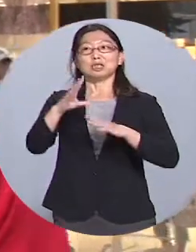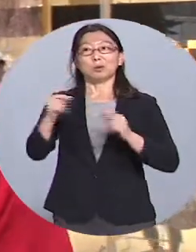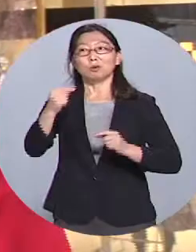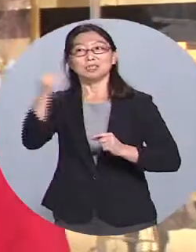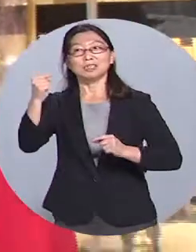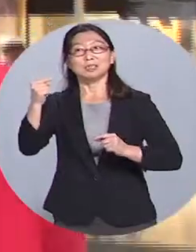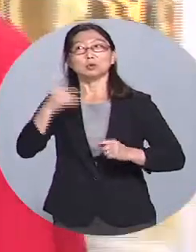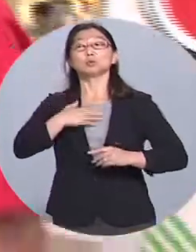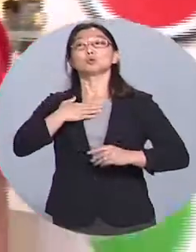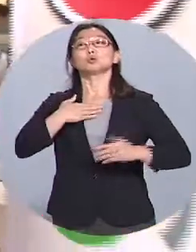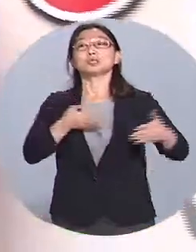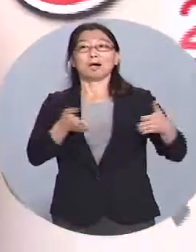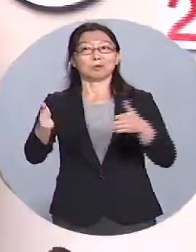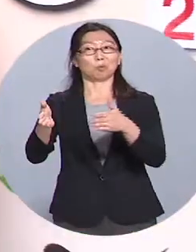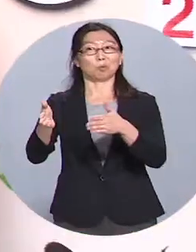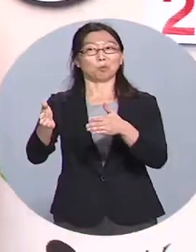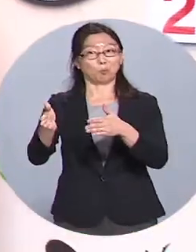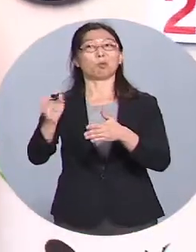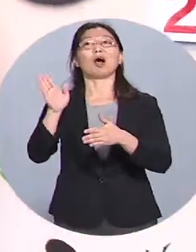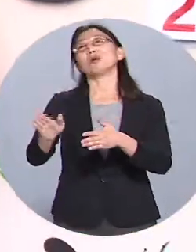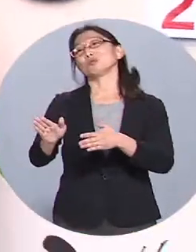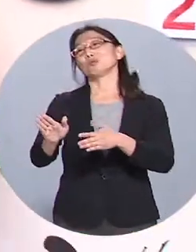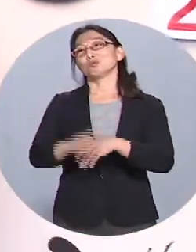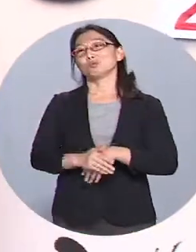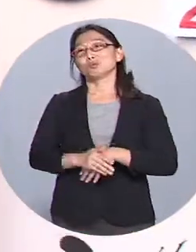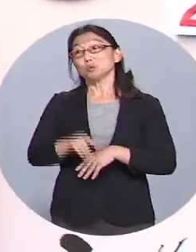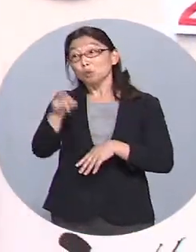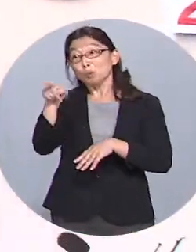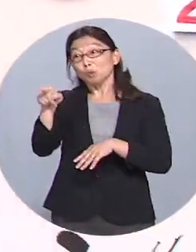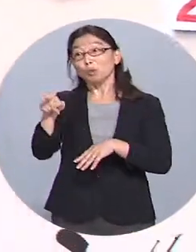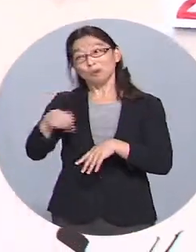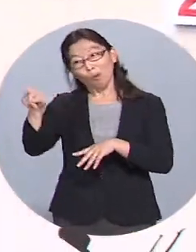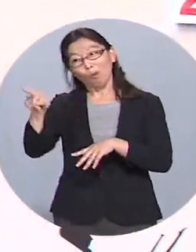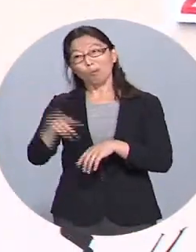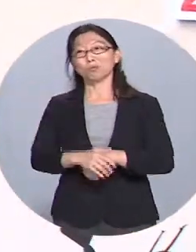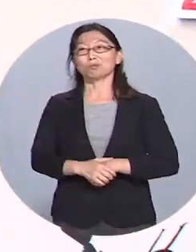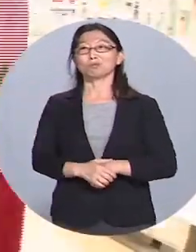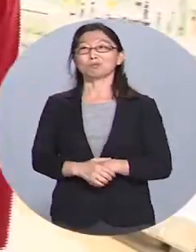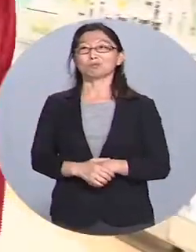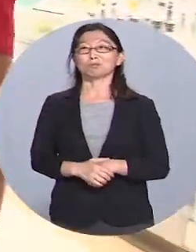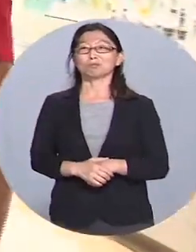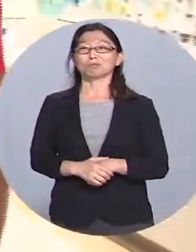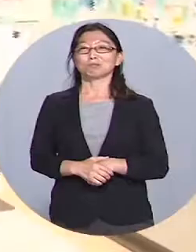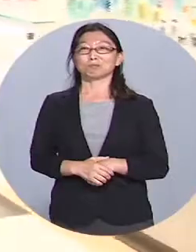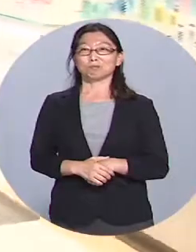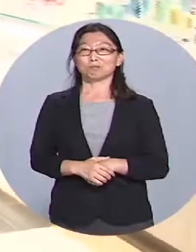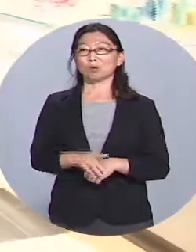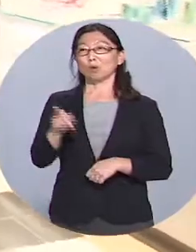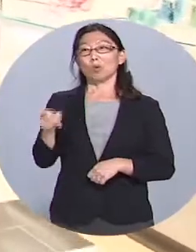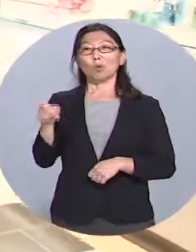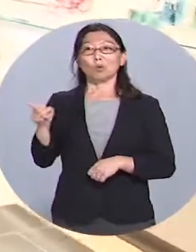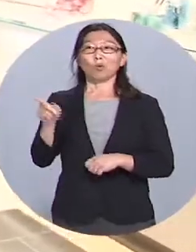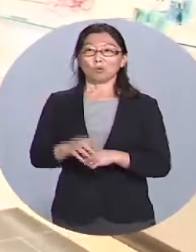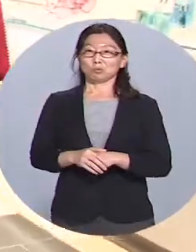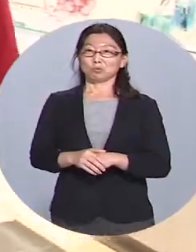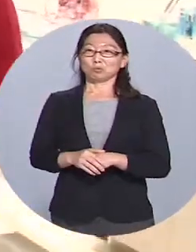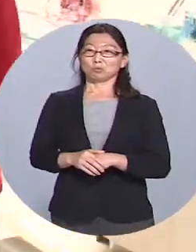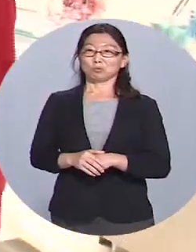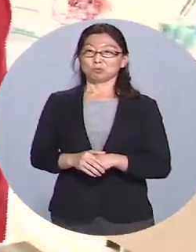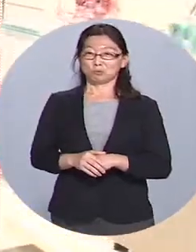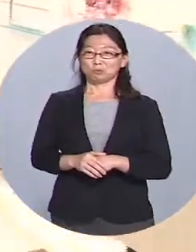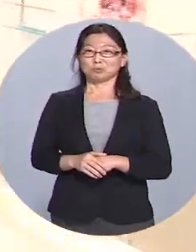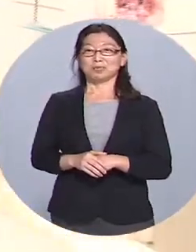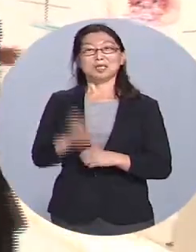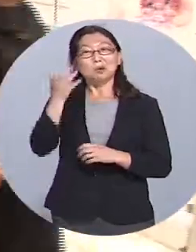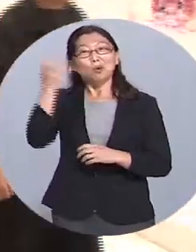るんですよ。すぐそこなんで早速行ってみたいと思います。こちらがおそらく日本一涼